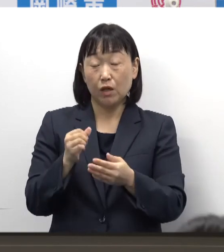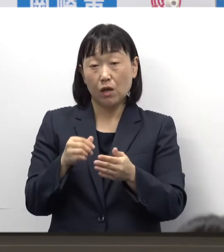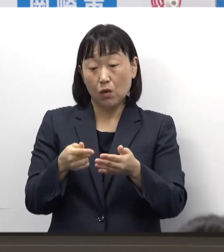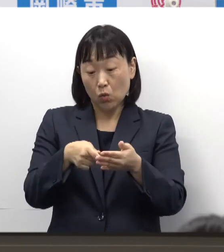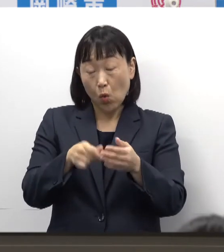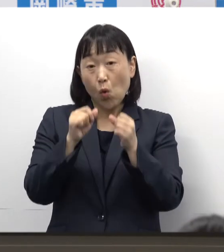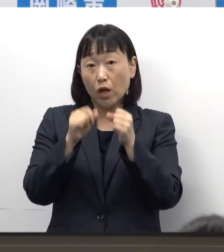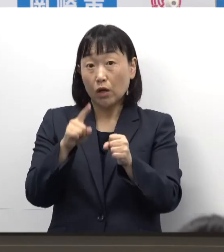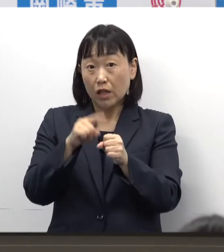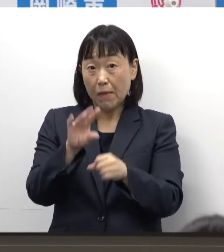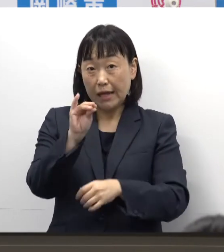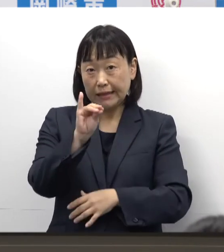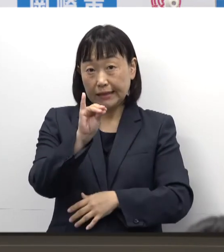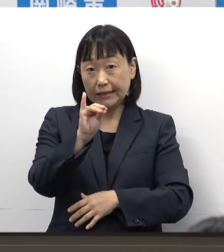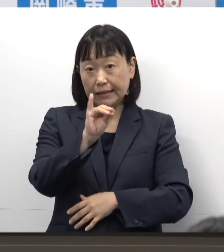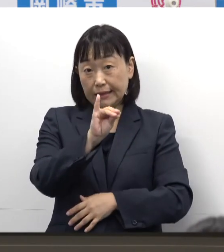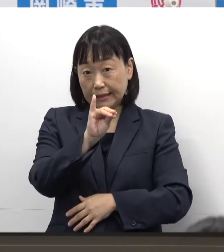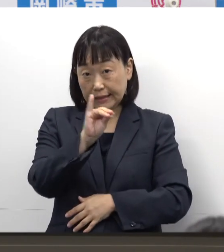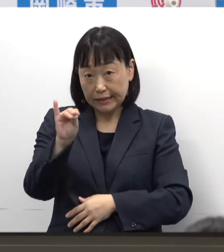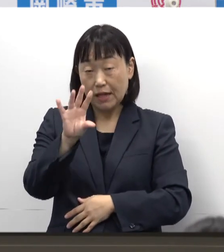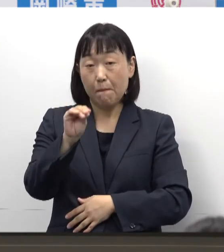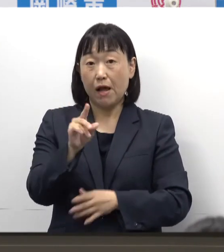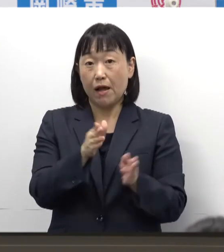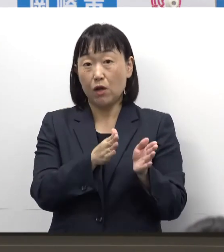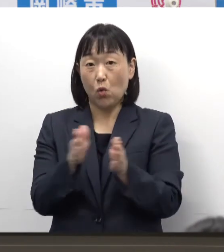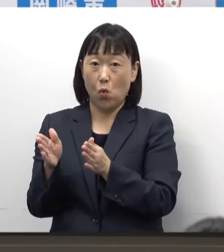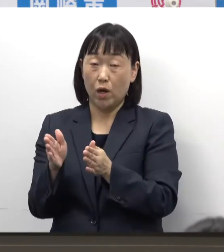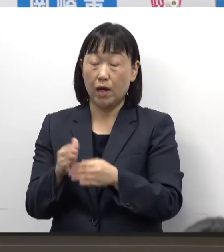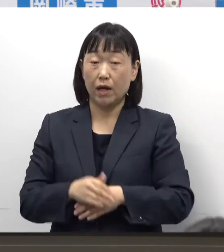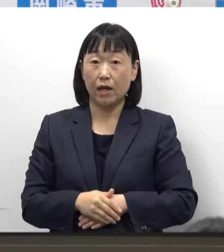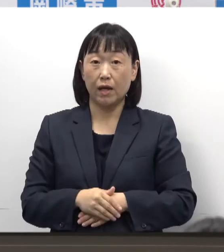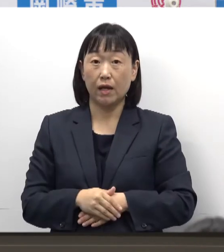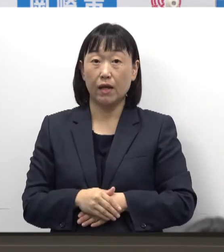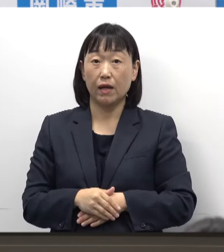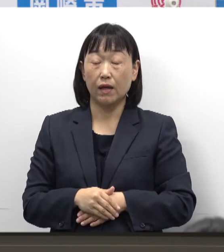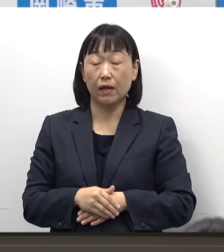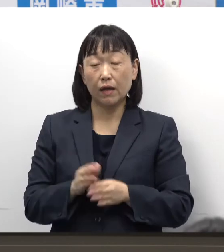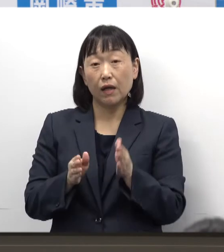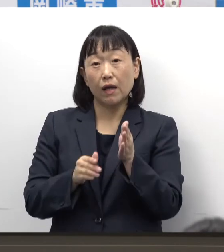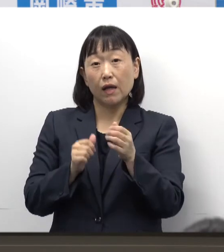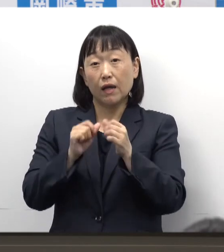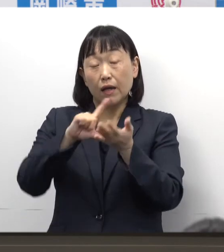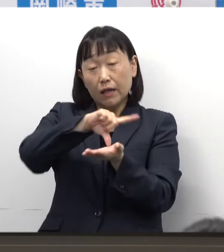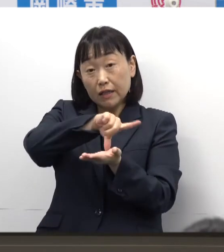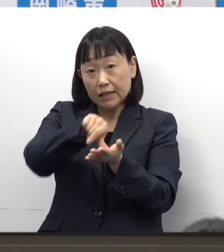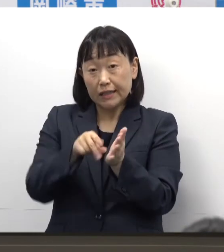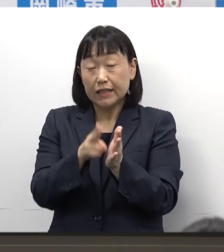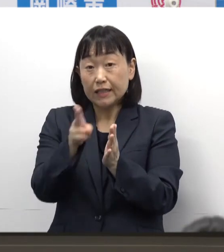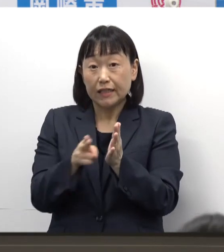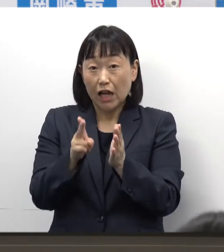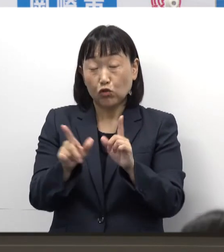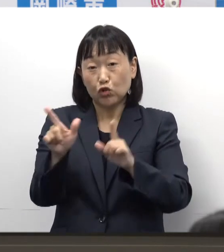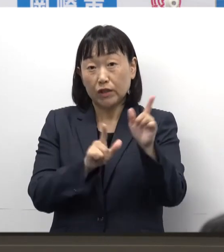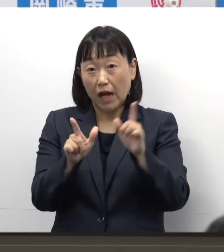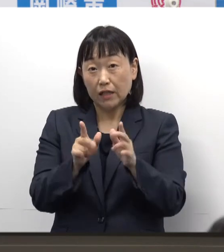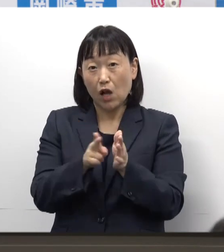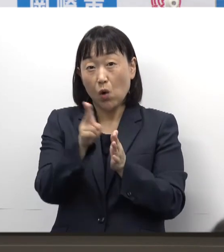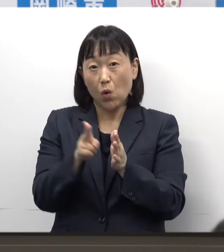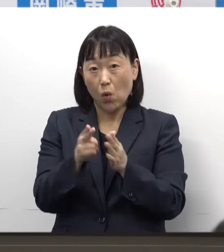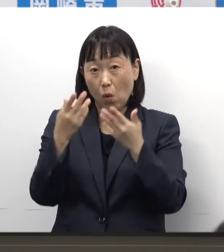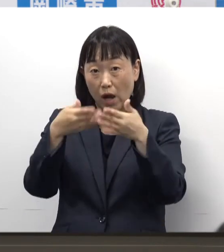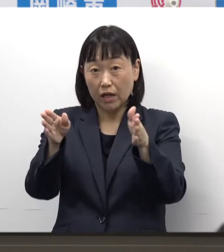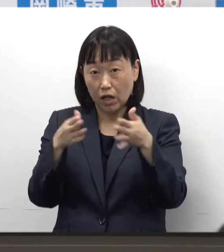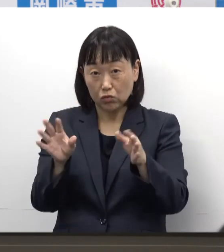1000万円を見込んでおります次に着地型旅行商品開発事業についてご説明いたし